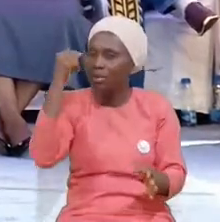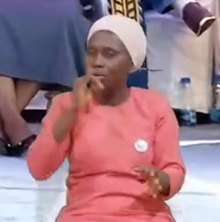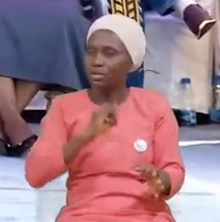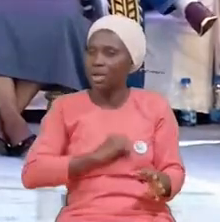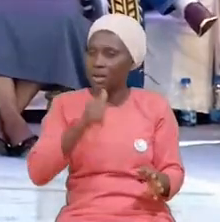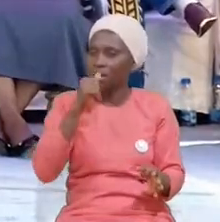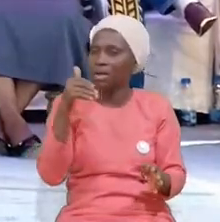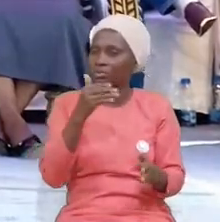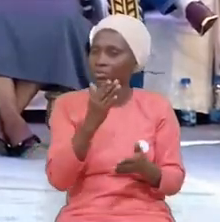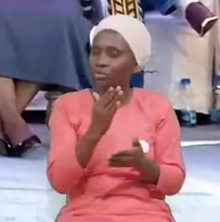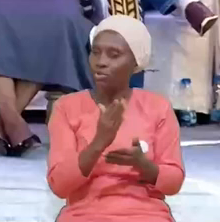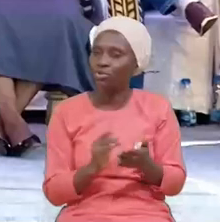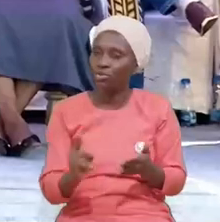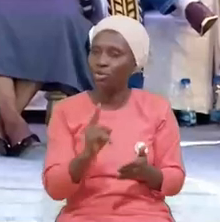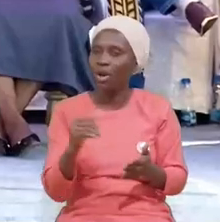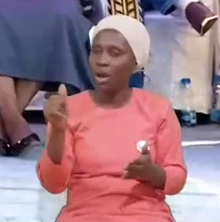Parce que je suis un héros.